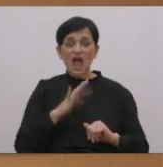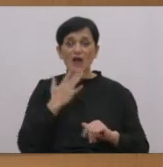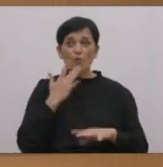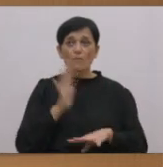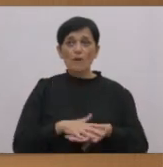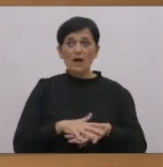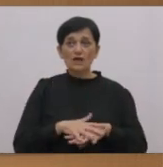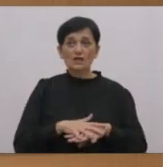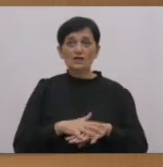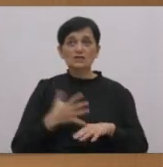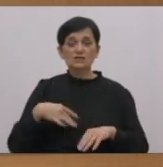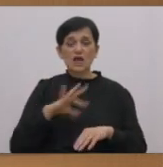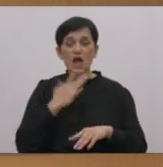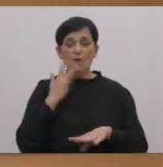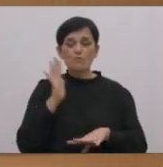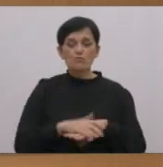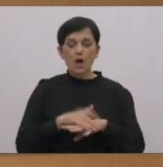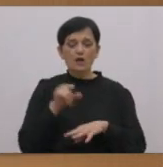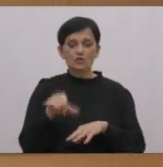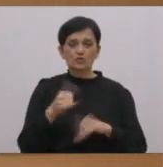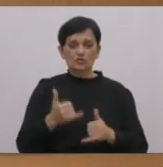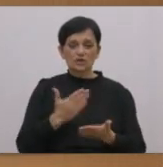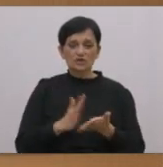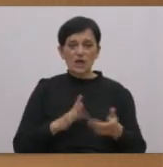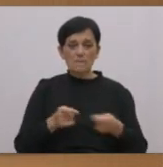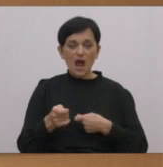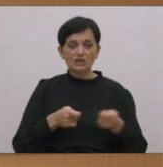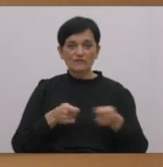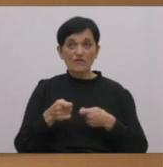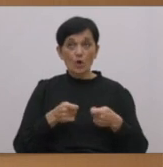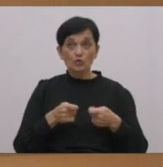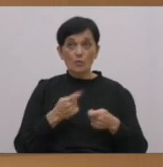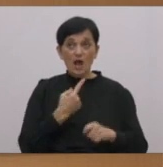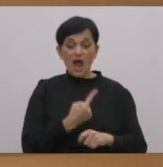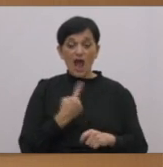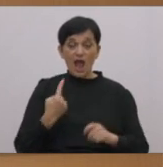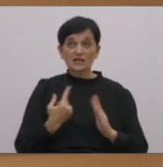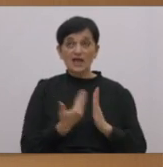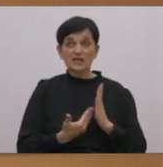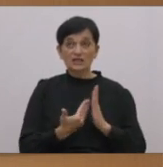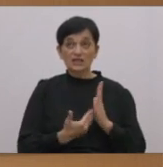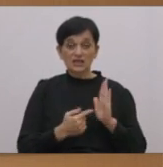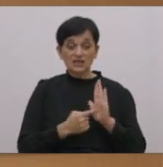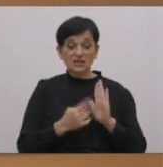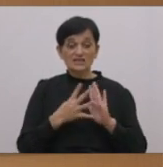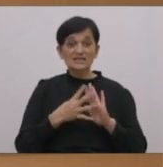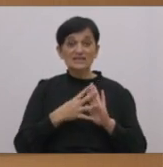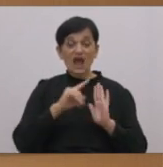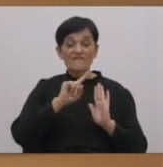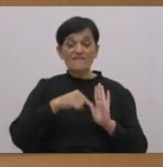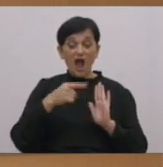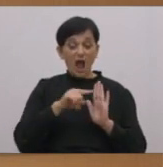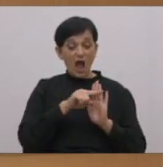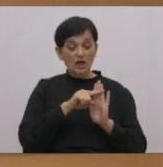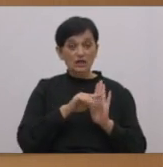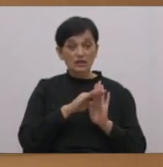ბანკი. საქართველოს ეროვნულ ბანკს დღეს არ აქვს მმართველობა. და ერთ-ერთი რეკომენდაცია ამ 9 ვალდებულებიდან